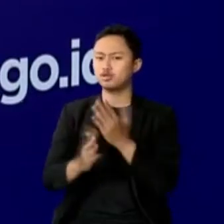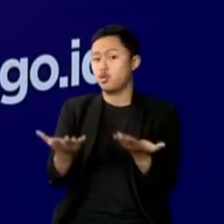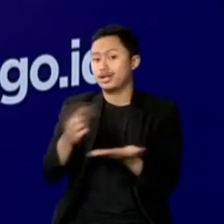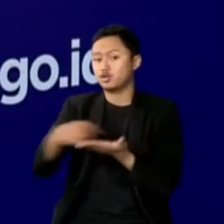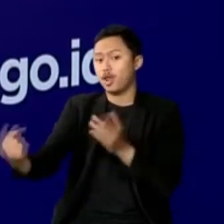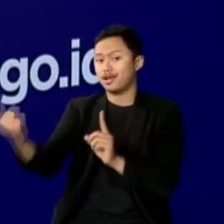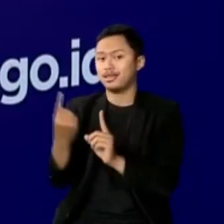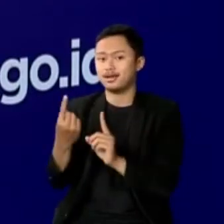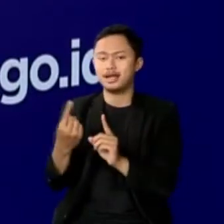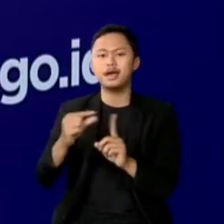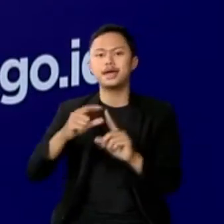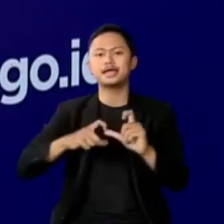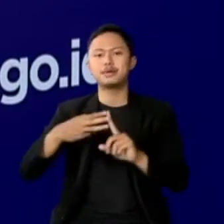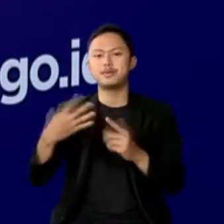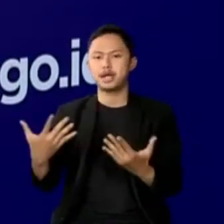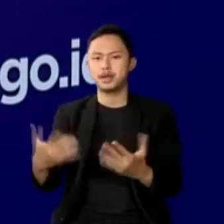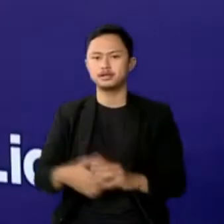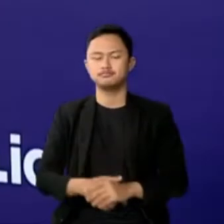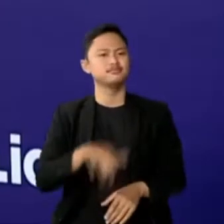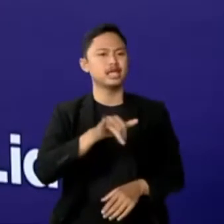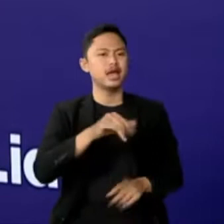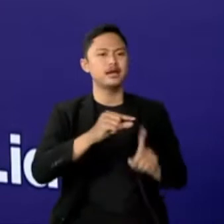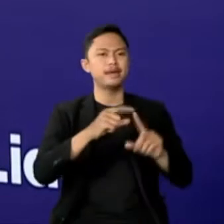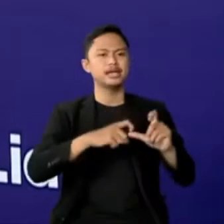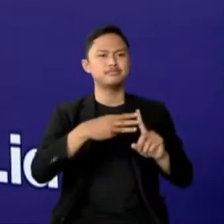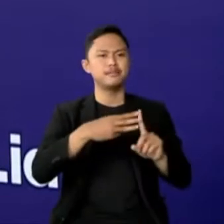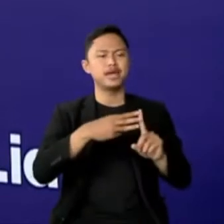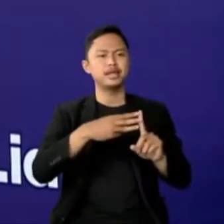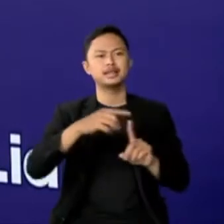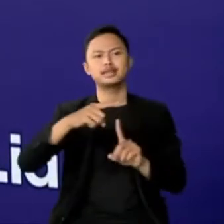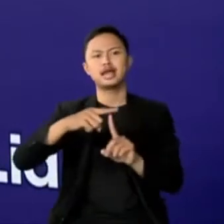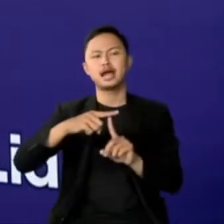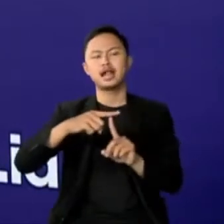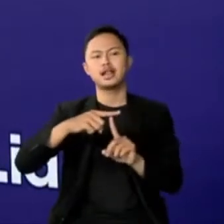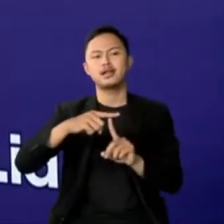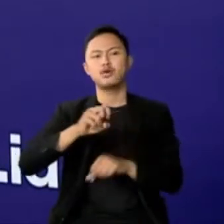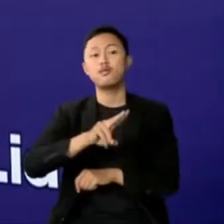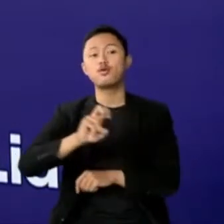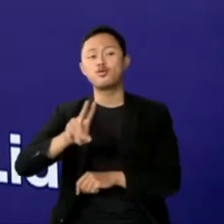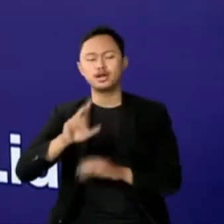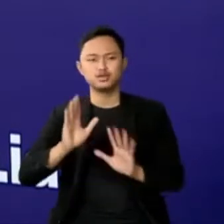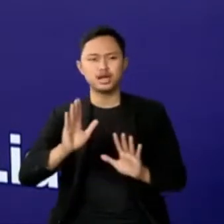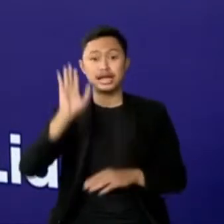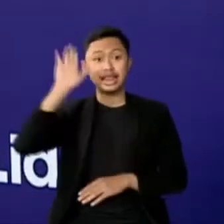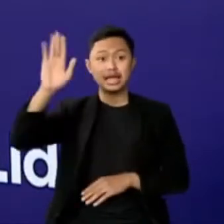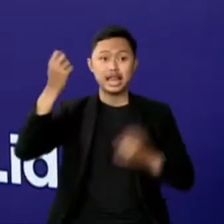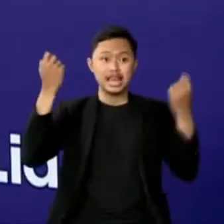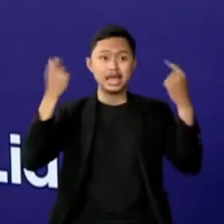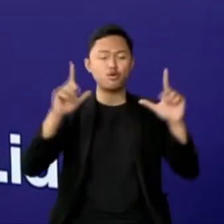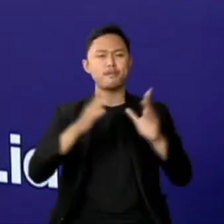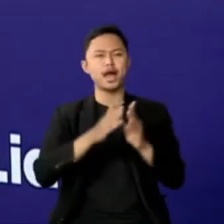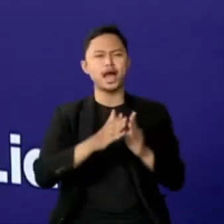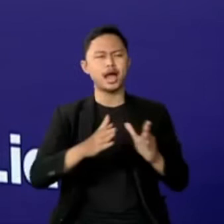Bang ya Jadi Tentang pspb Kita sudah berlaku karena pspb sampai tanggal 22 kemudian di masa libur panjang kita